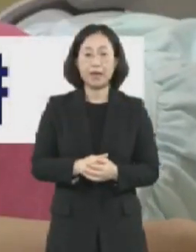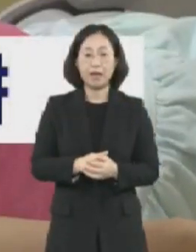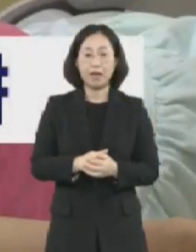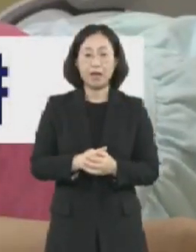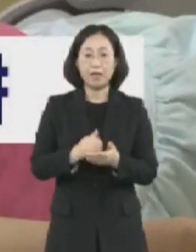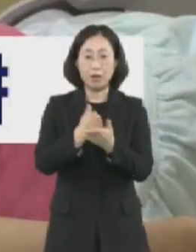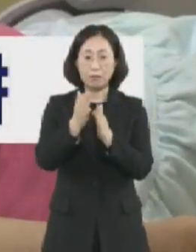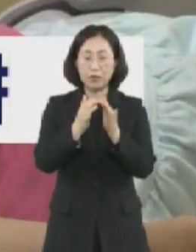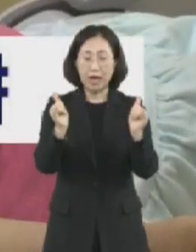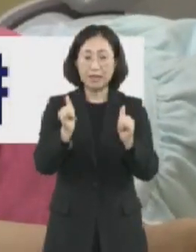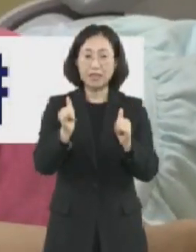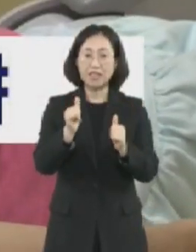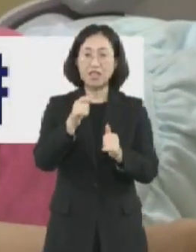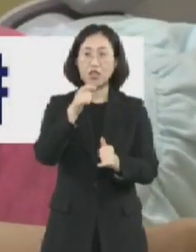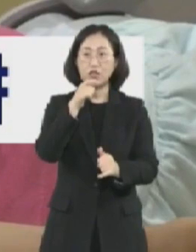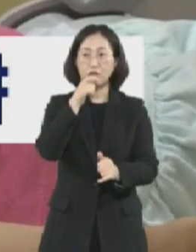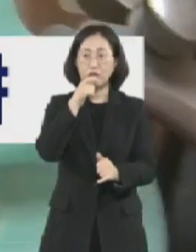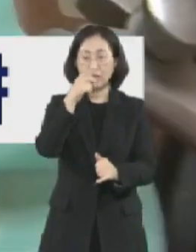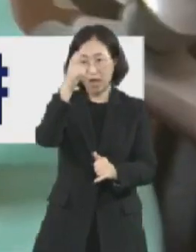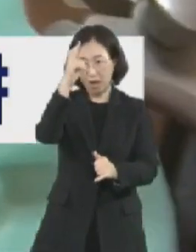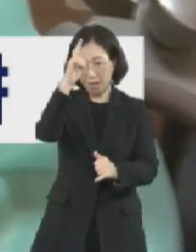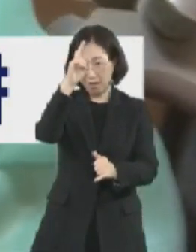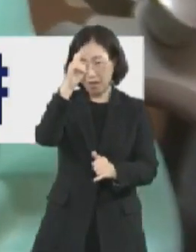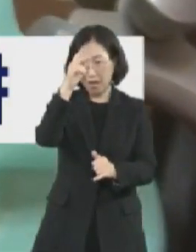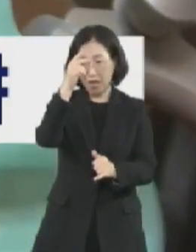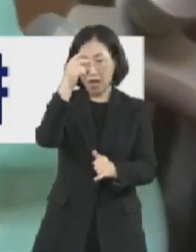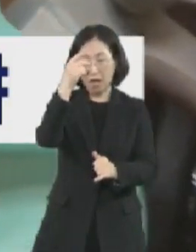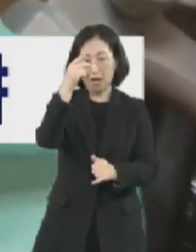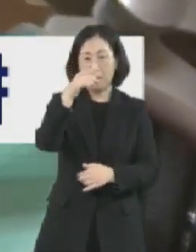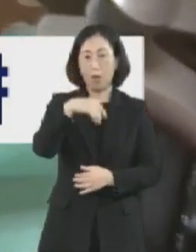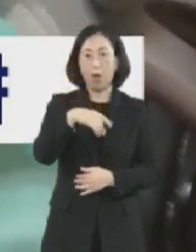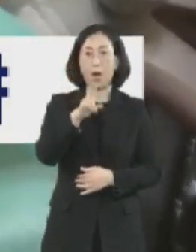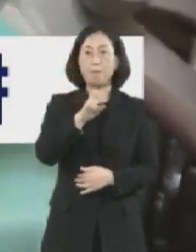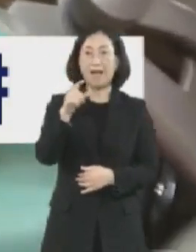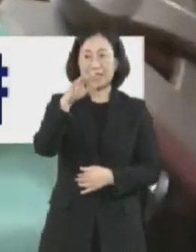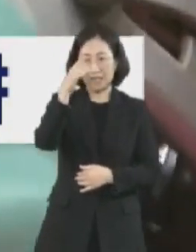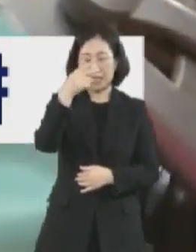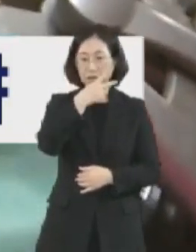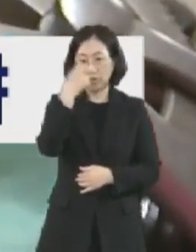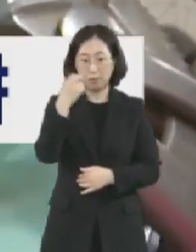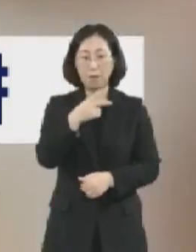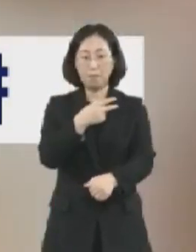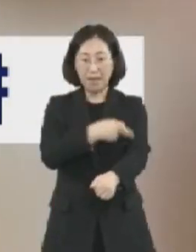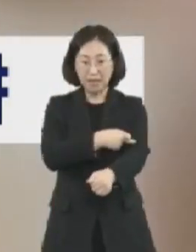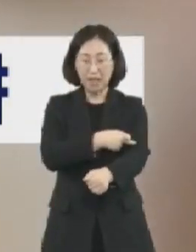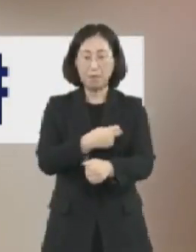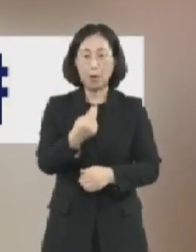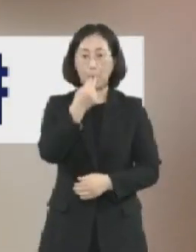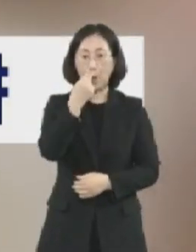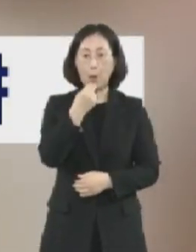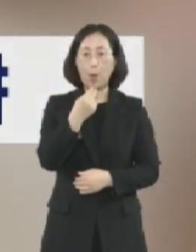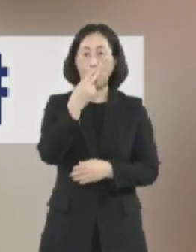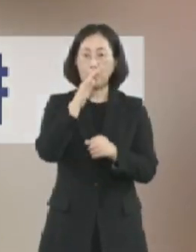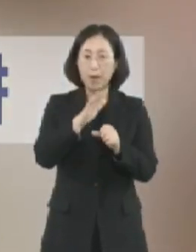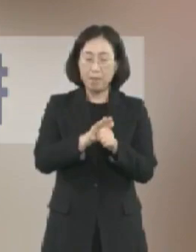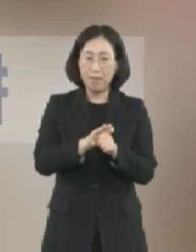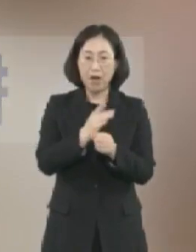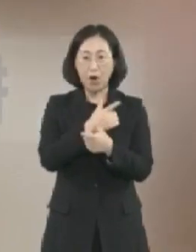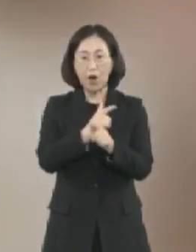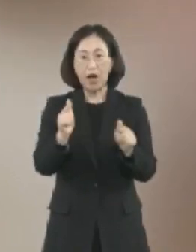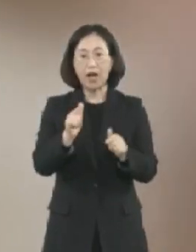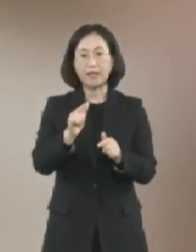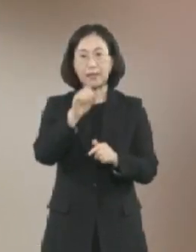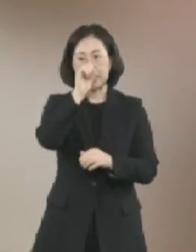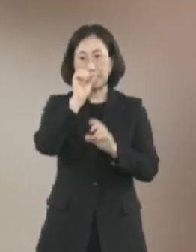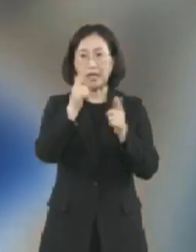마취는 적절한 약물을 투여하면 통증과 불안감을 없애줄 수 있지만 호흡 저하나 기도 폐쇄, 저혈압 등 부작용이